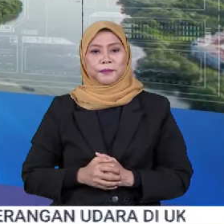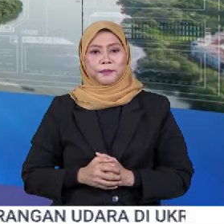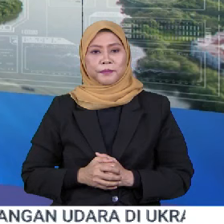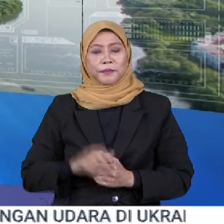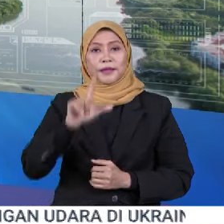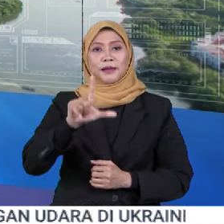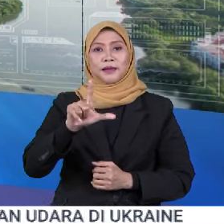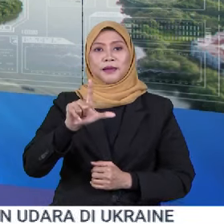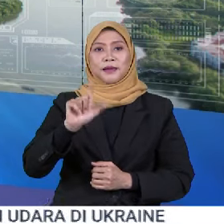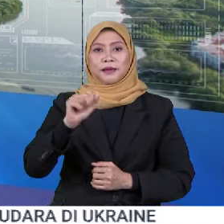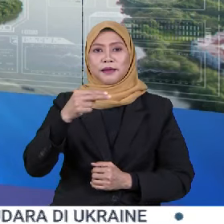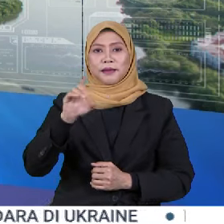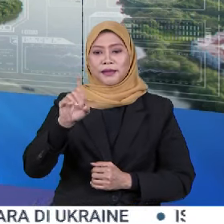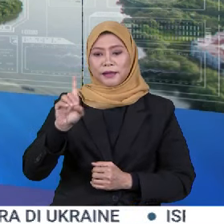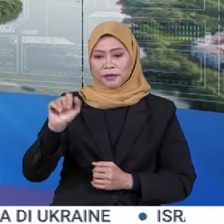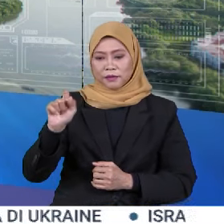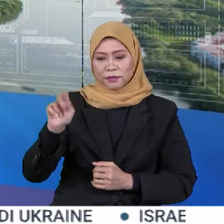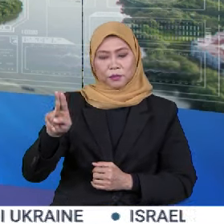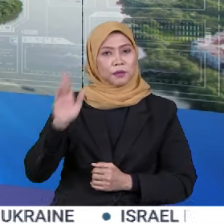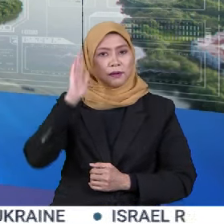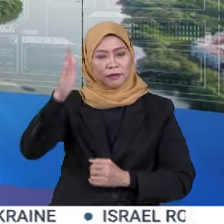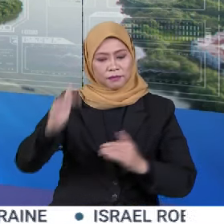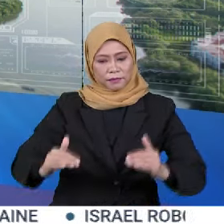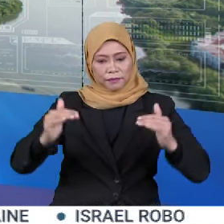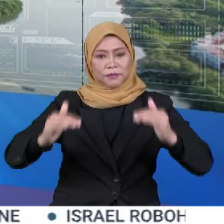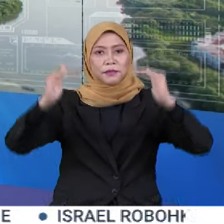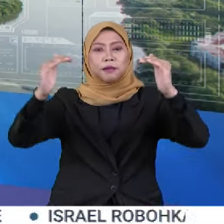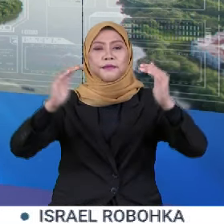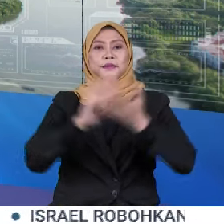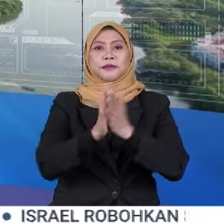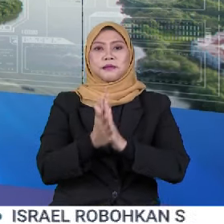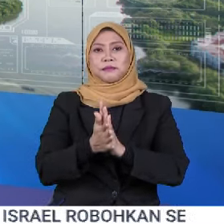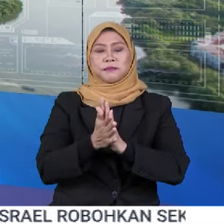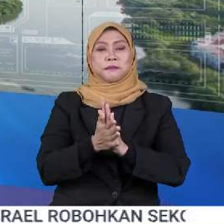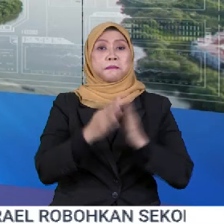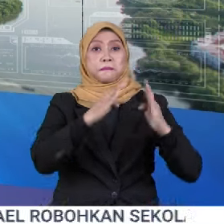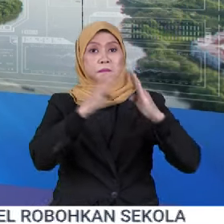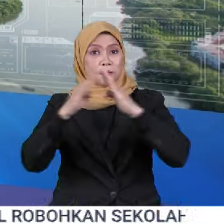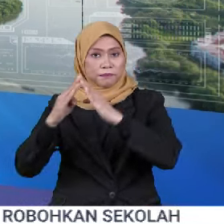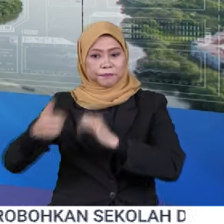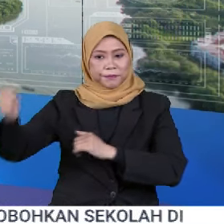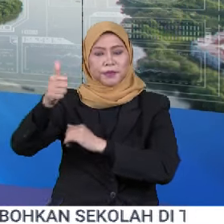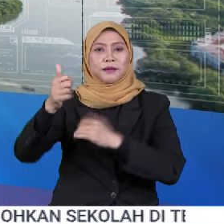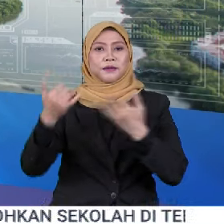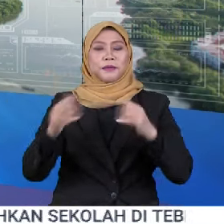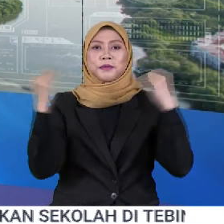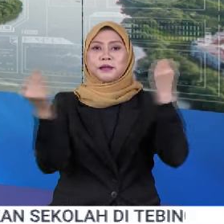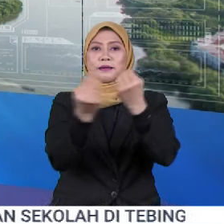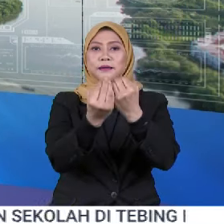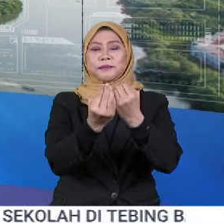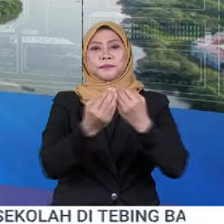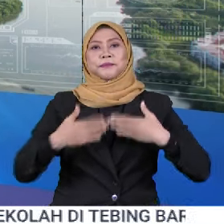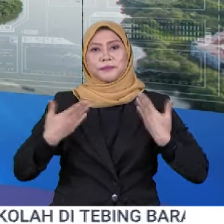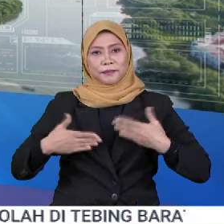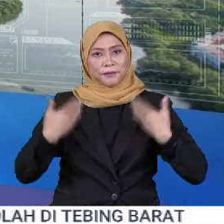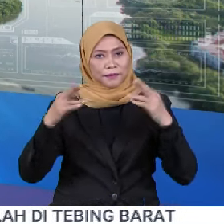lahan Datu memenuhi kriteria diperlukan untuk dinaik taraf menjadi majelis perbankan menteri pembangunan masyarakat dan kesejahteraan